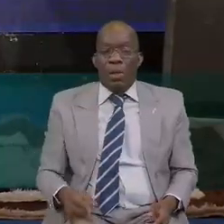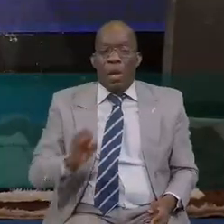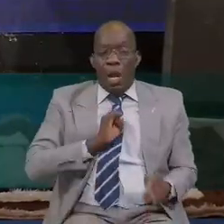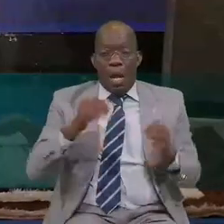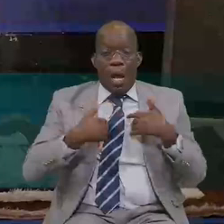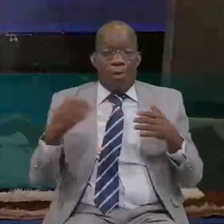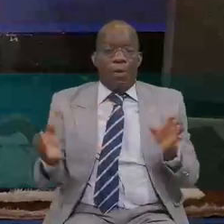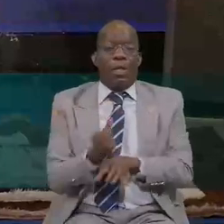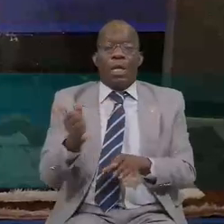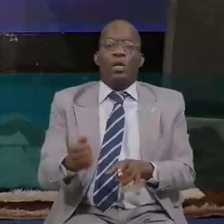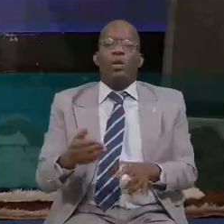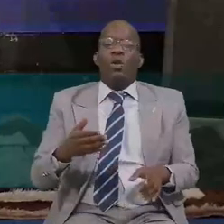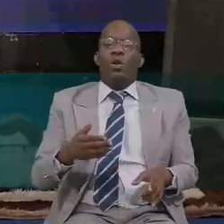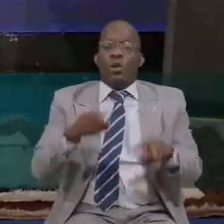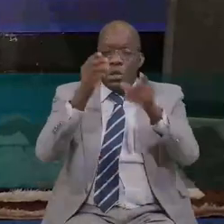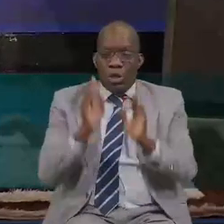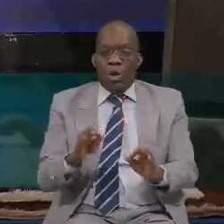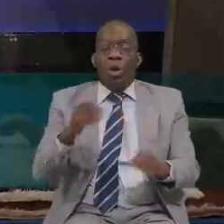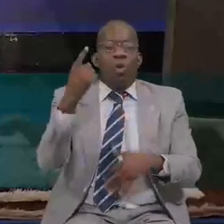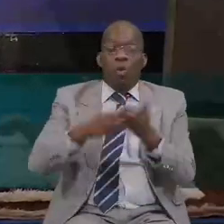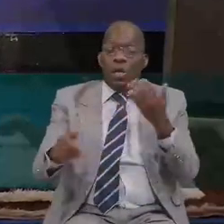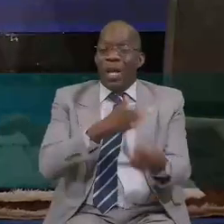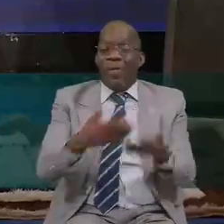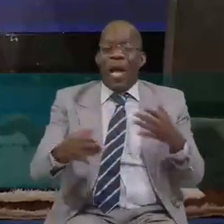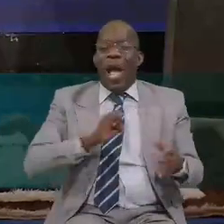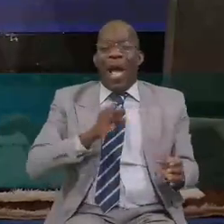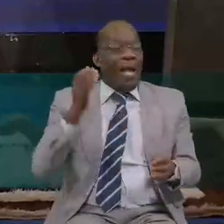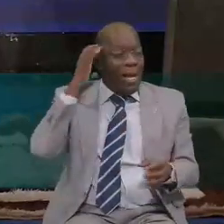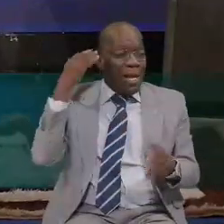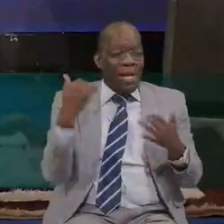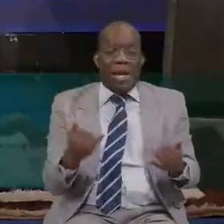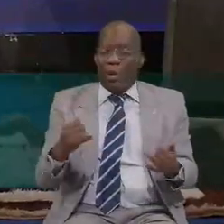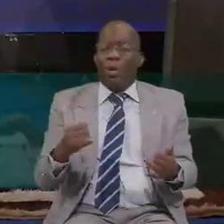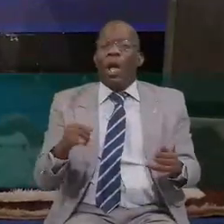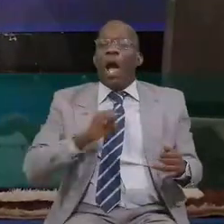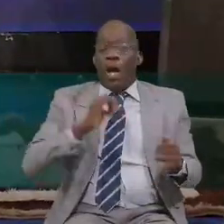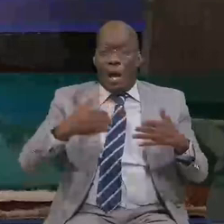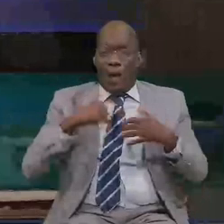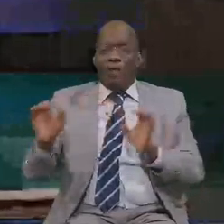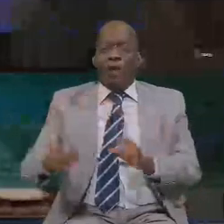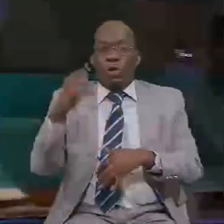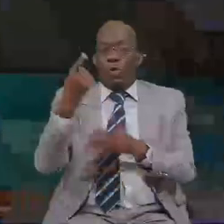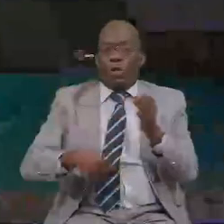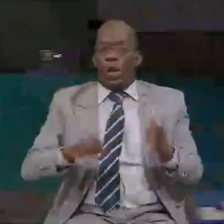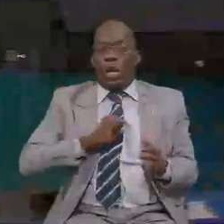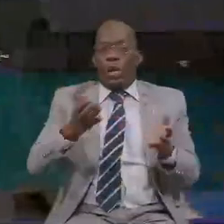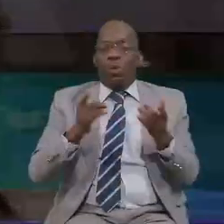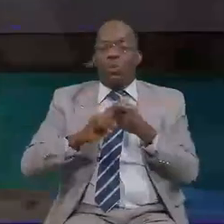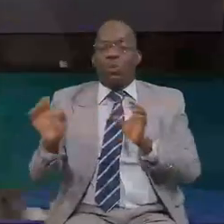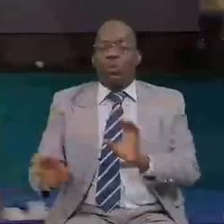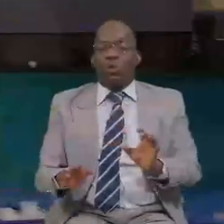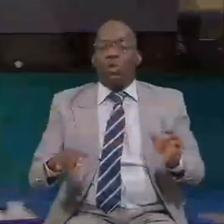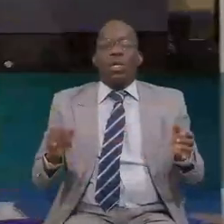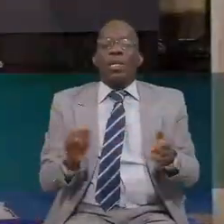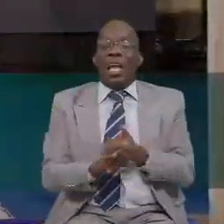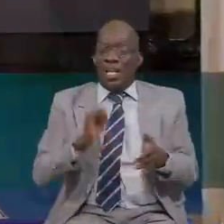décision. Quelles que soient les informations que j'entends maintenant, j'ai fait ce que je voulais faire. Et ça, il n'est même pas un